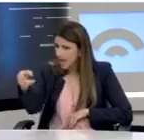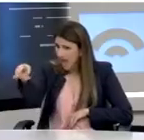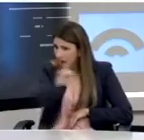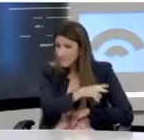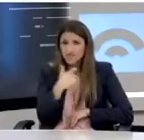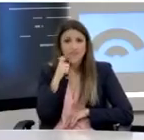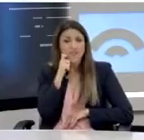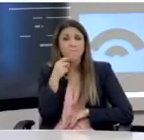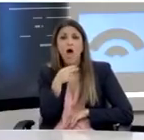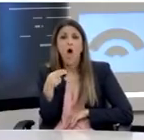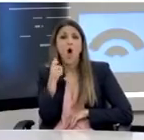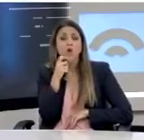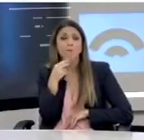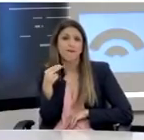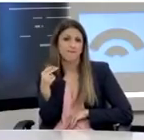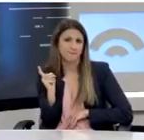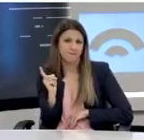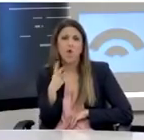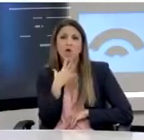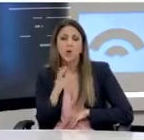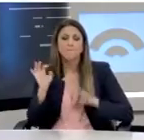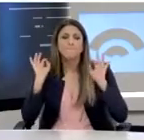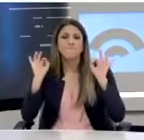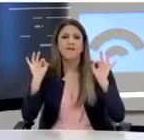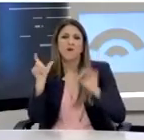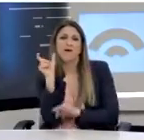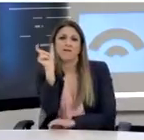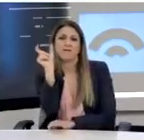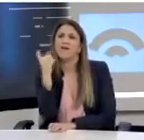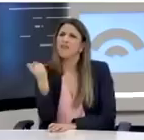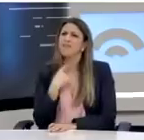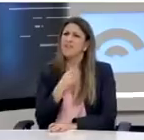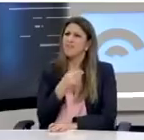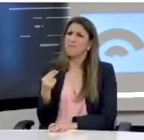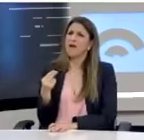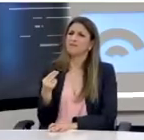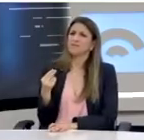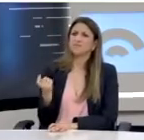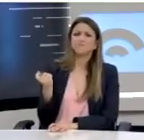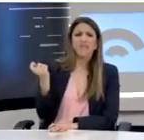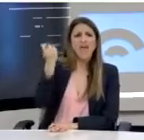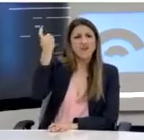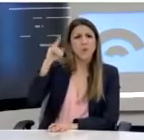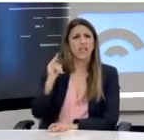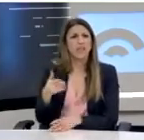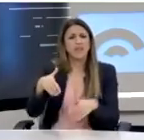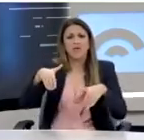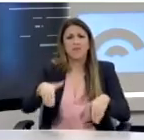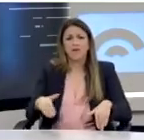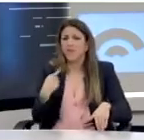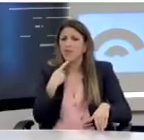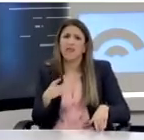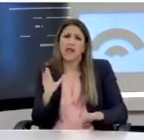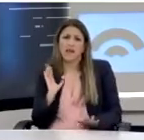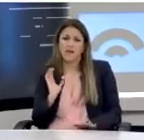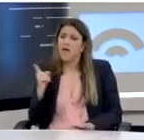για το όνομα. Το Μακεδονία. Δεν θα σας λέγαν ούτε για το citizenship και το nationality,